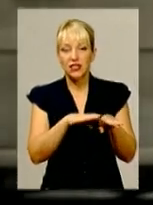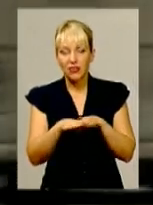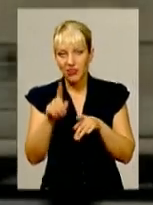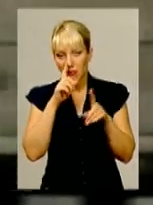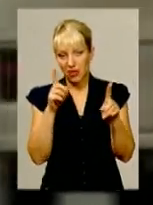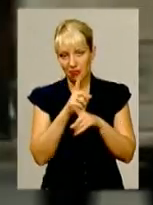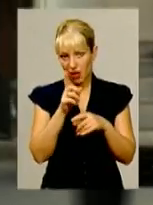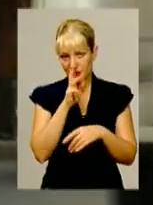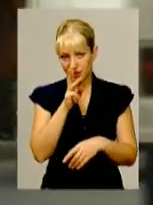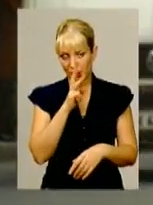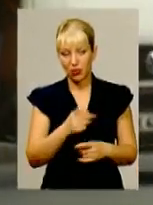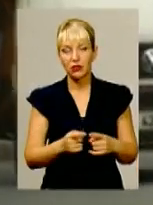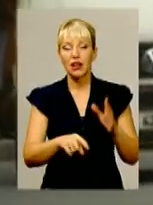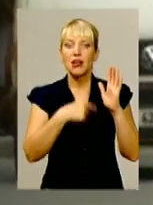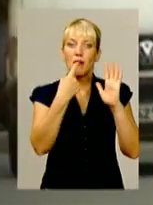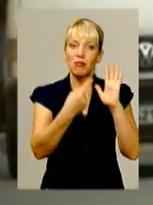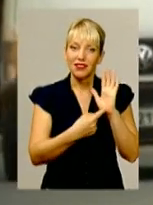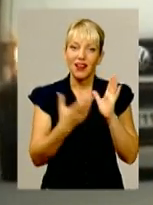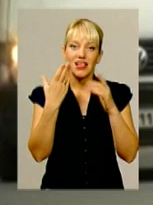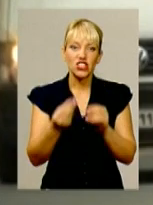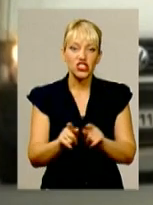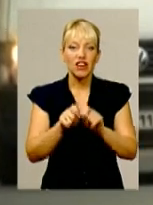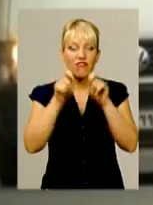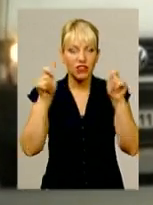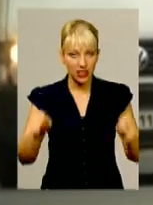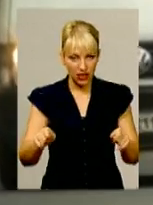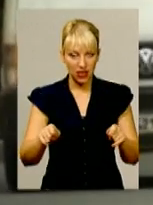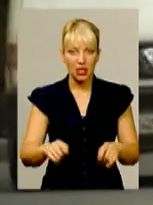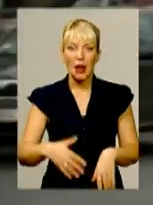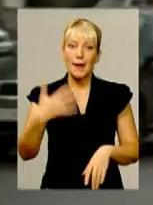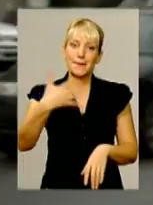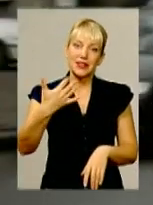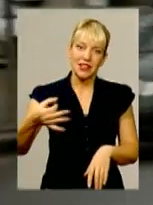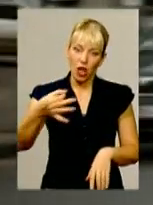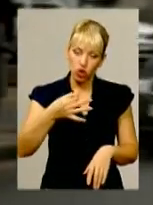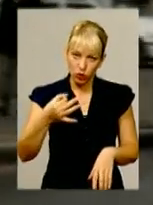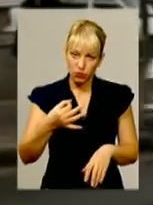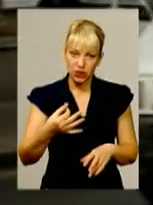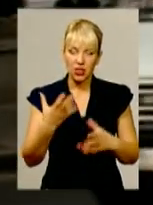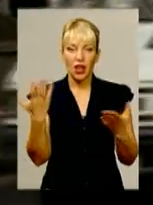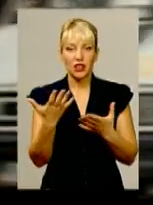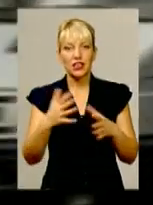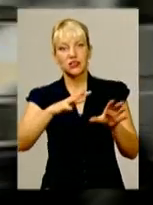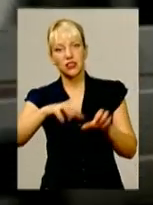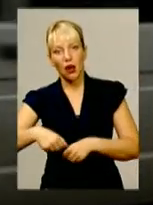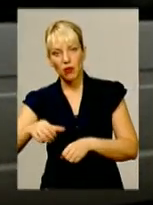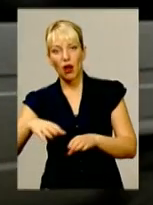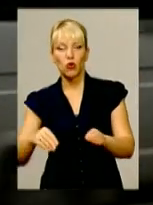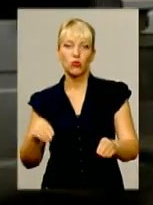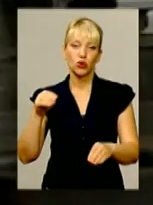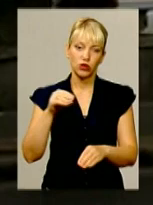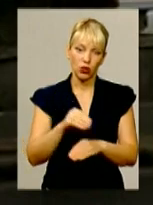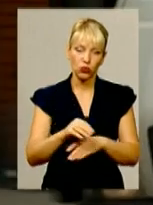вартості проїзду залишається відкритим. Крапку у сказанні про 50 копійок, котрі то забирають, то додають, можуть поставити міські обранці.